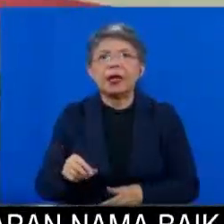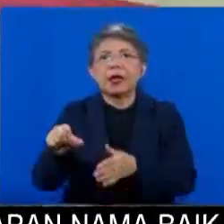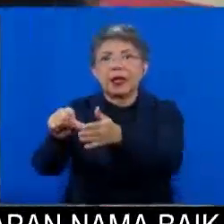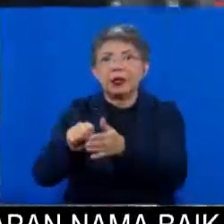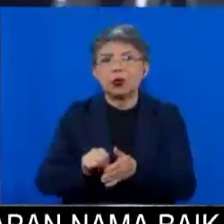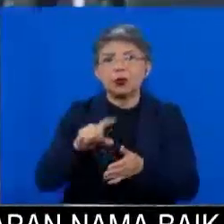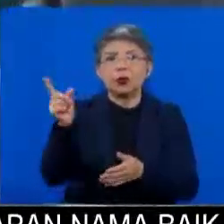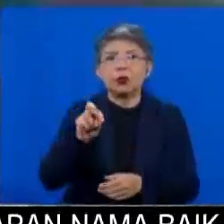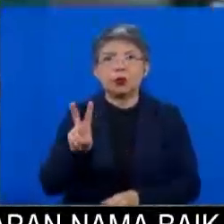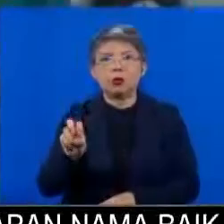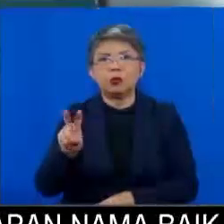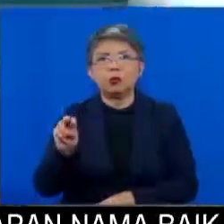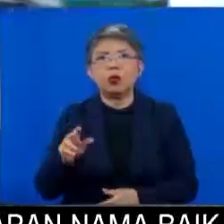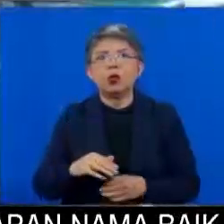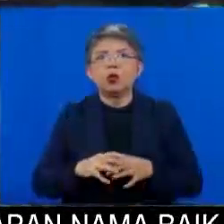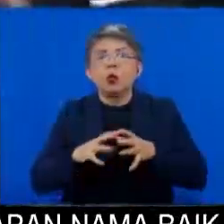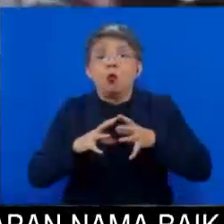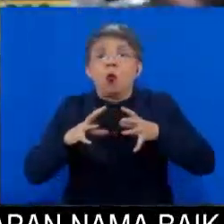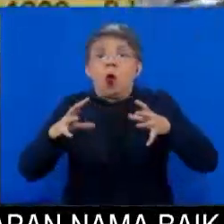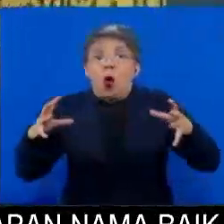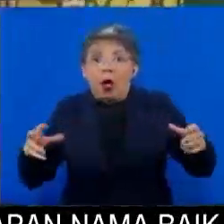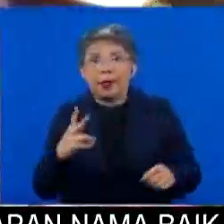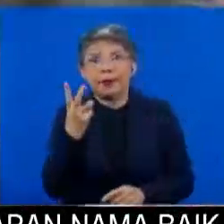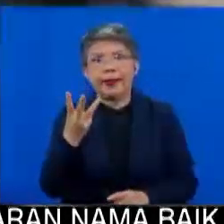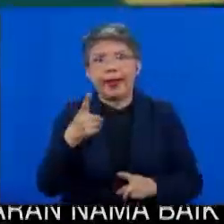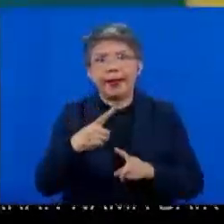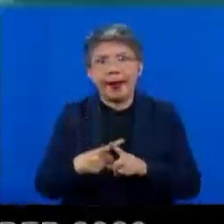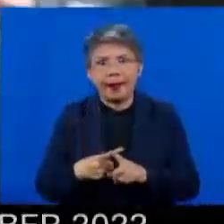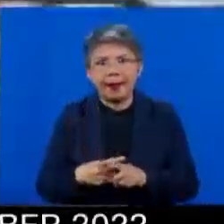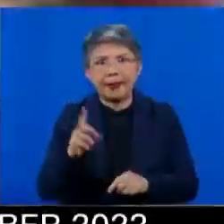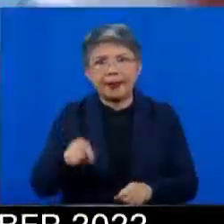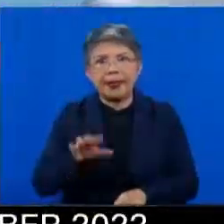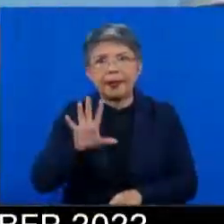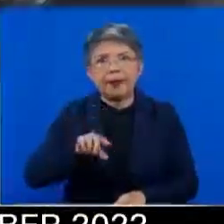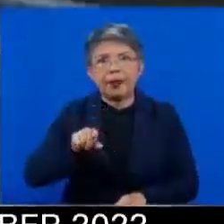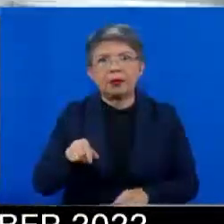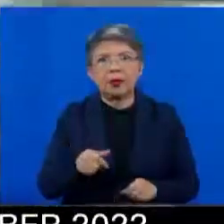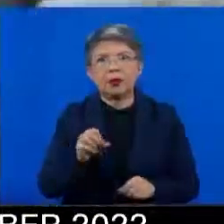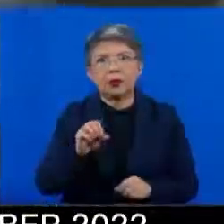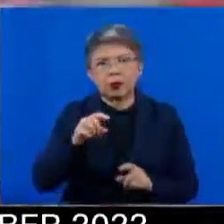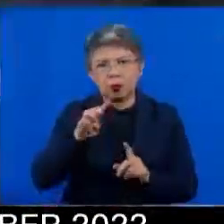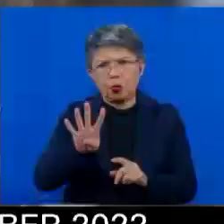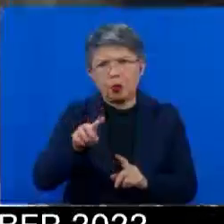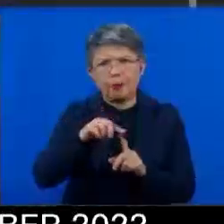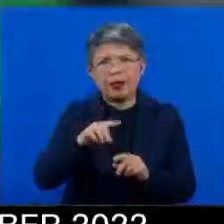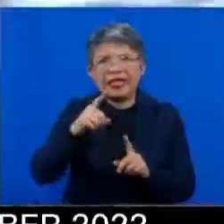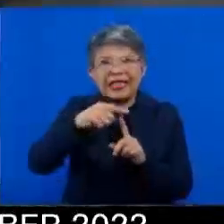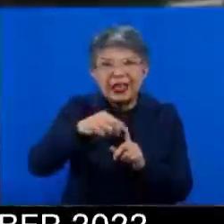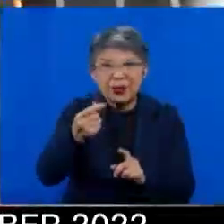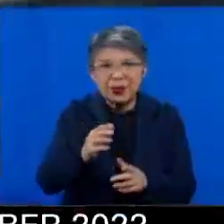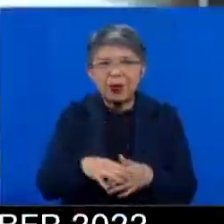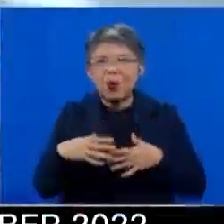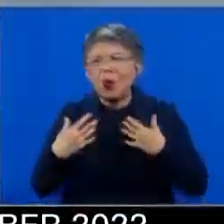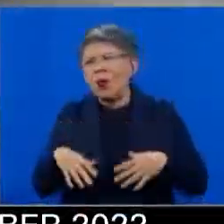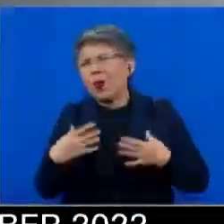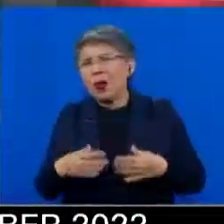energi untuk 2022 membengkak 3 kali lipat sebesar Rp502,4 triliun. Tentunya hal